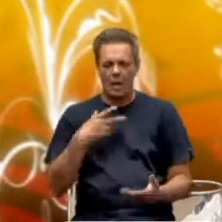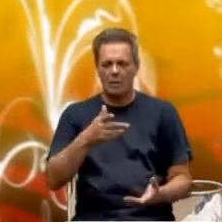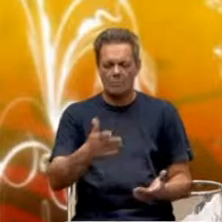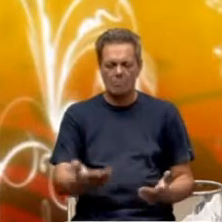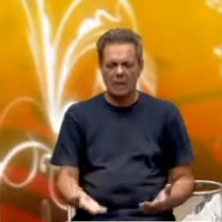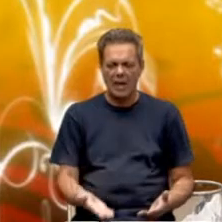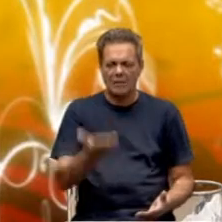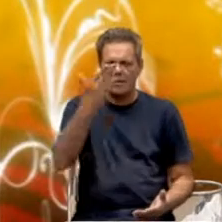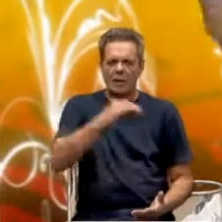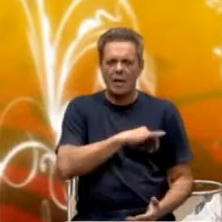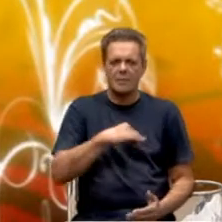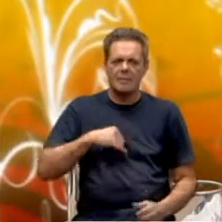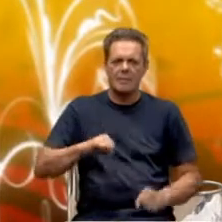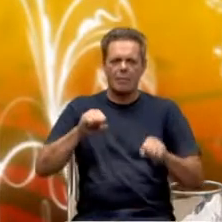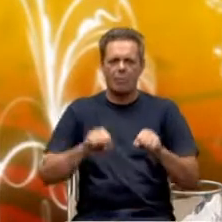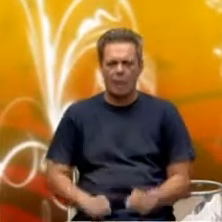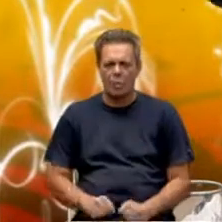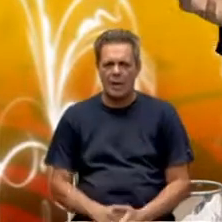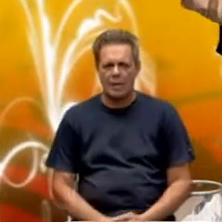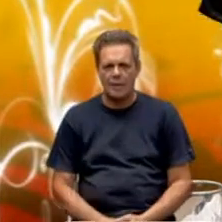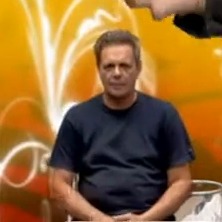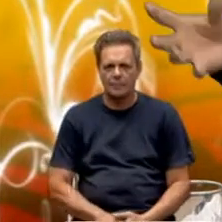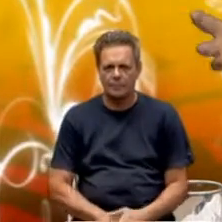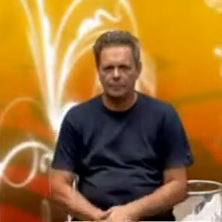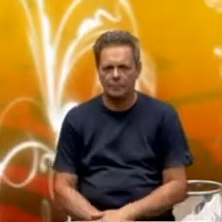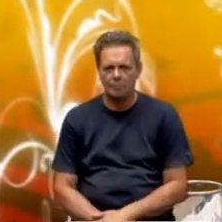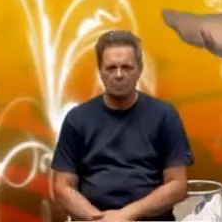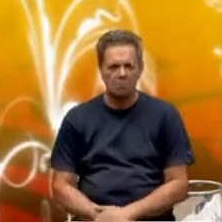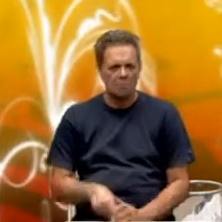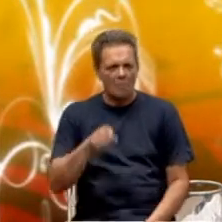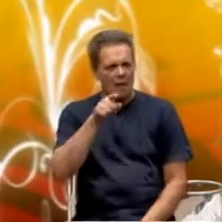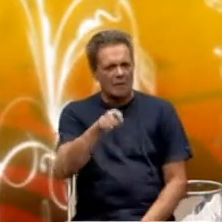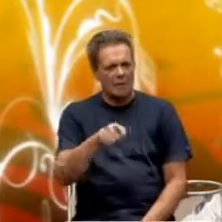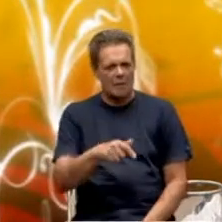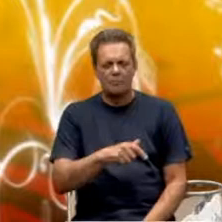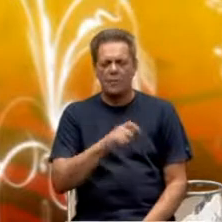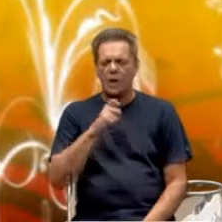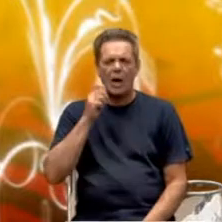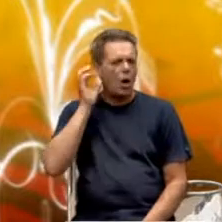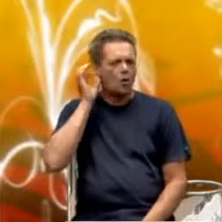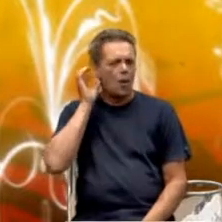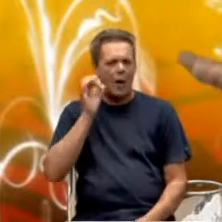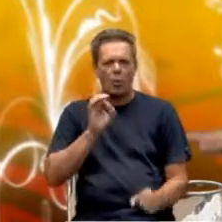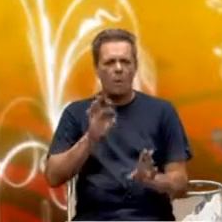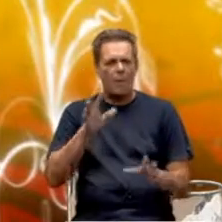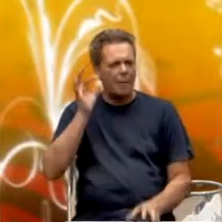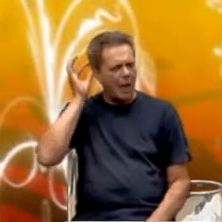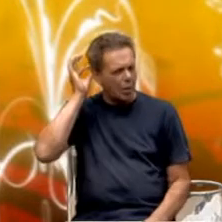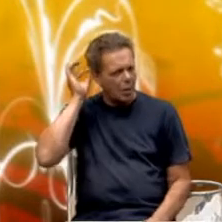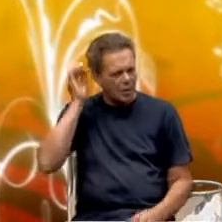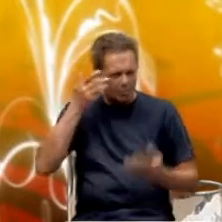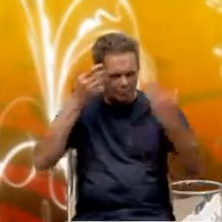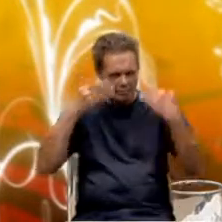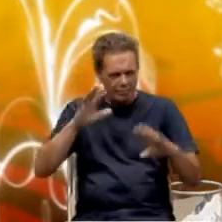Da se vi suočavate i sa svojom beskosnom glavom koja nema kose i sa svim tim problemima i nemoćima